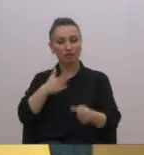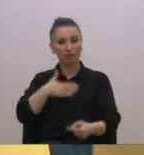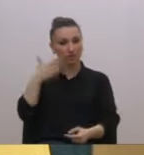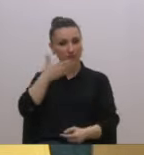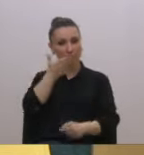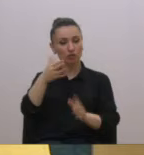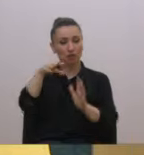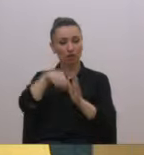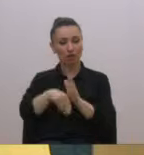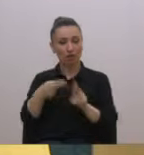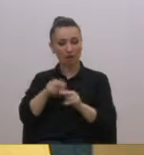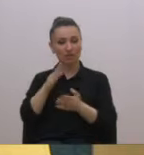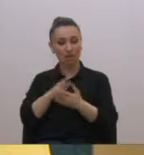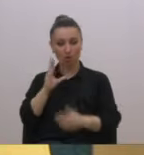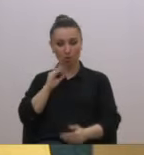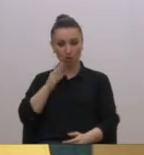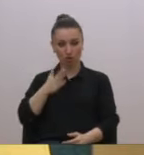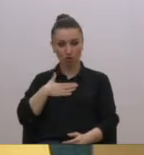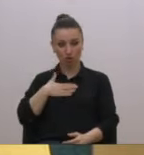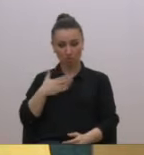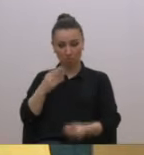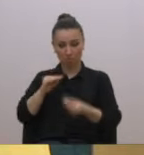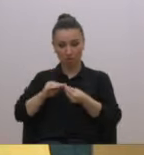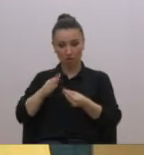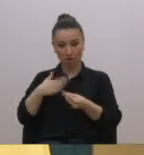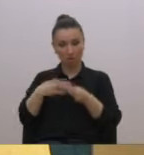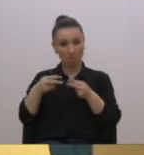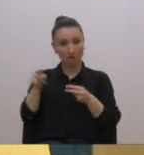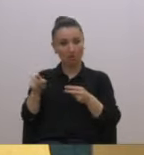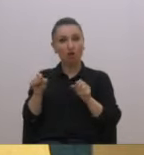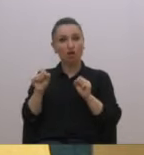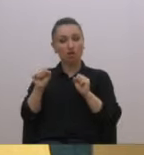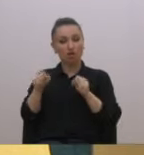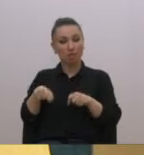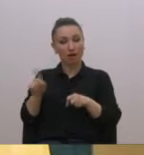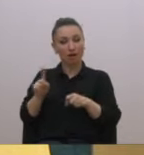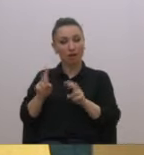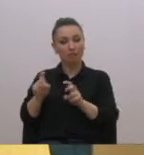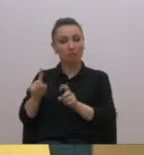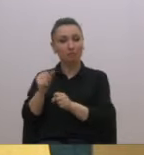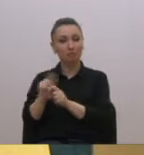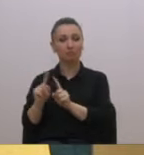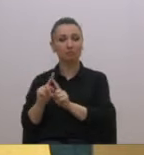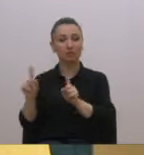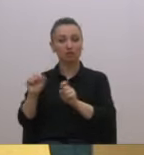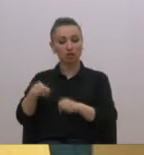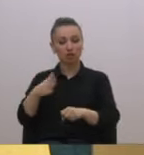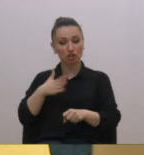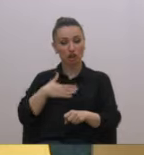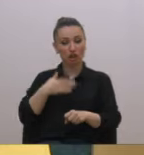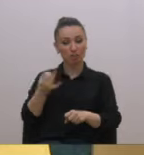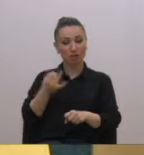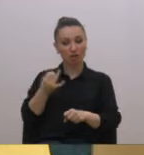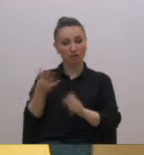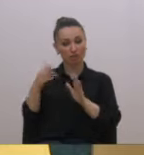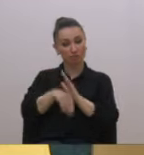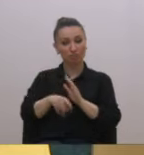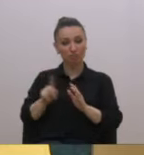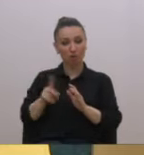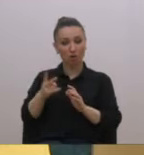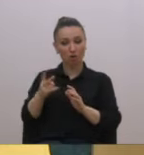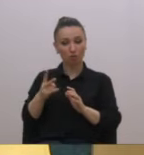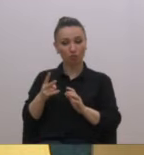საზოგადოებაში. აი ეს არის, რომ როდესაც შენი მეგობარი, შენი პარტნიორი შეიძლება ისეთ რამეს აკეთებდეს, რაც შენს ინტერესში არ შედის, შენ ის